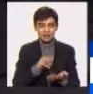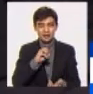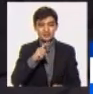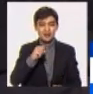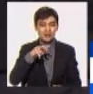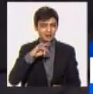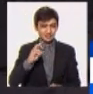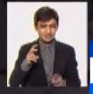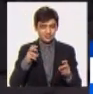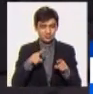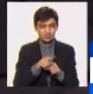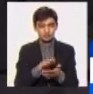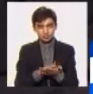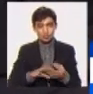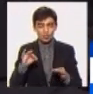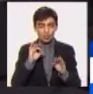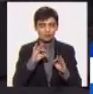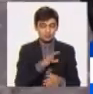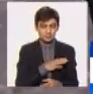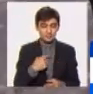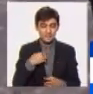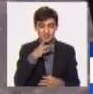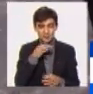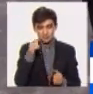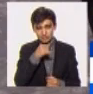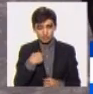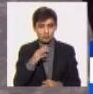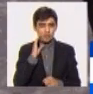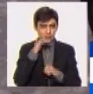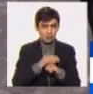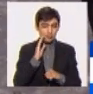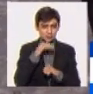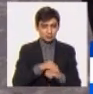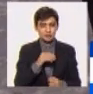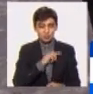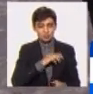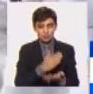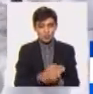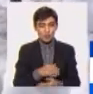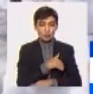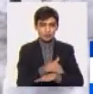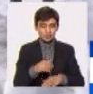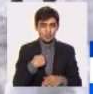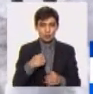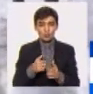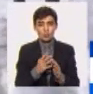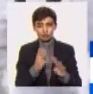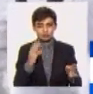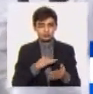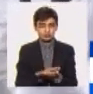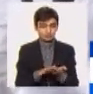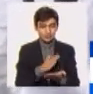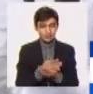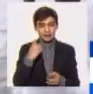занимается очисткой дорог и тротуаров, объясняют, что не успевают, хотя и работают круглосуточно. Чистят улицы по очереди. А сейчас часть людей и техники